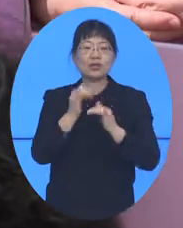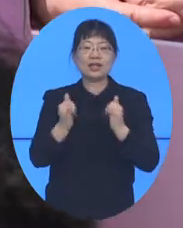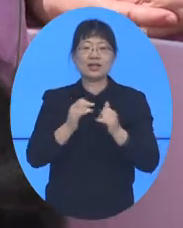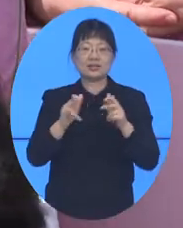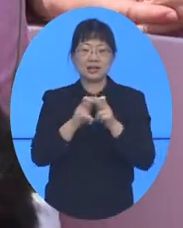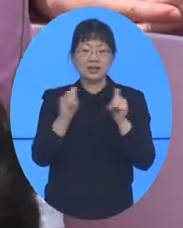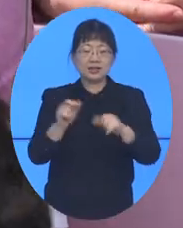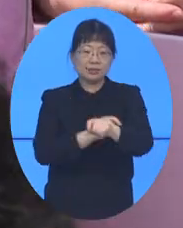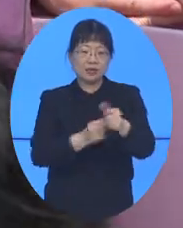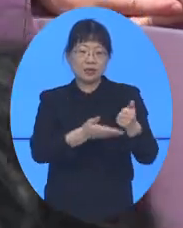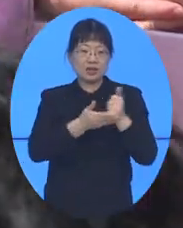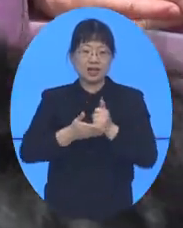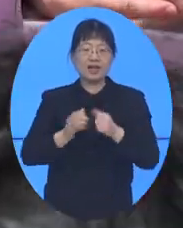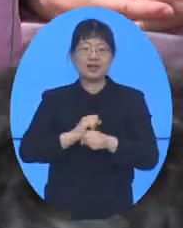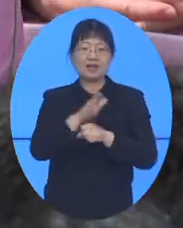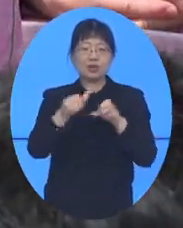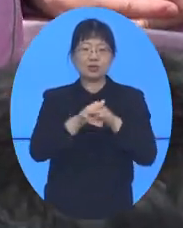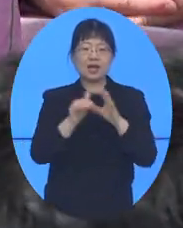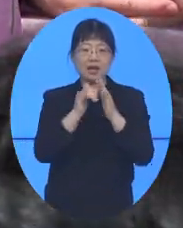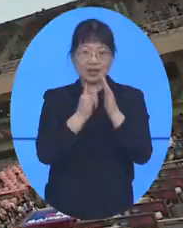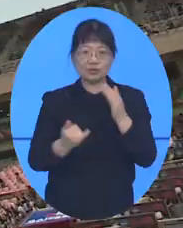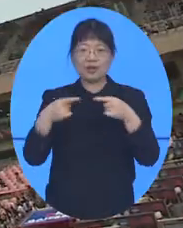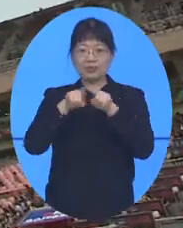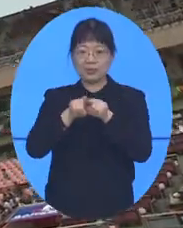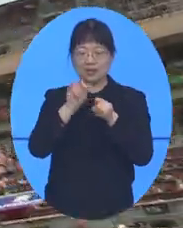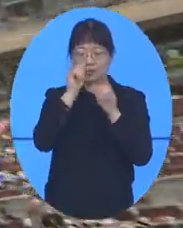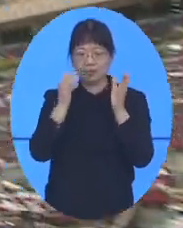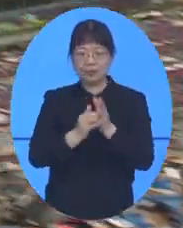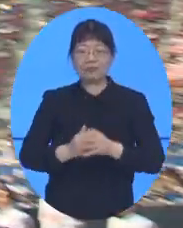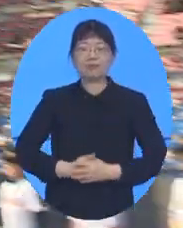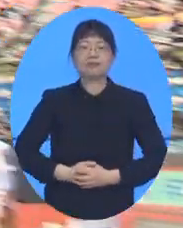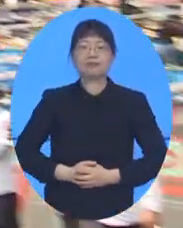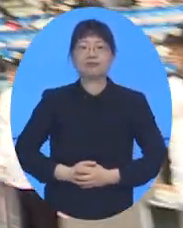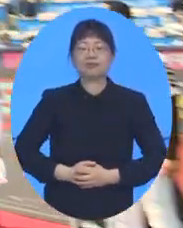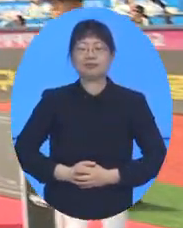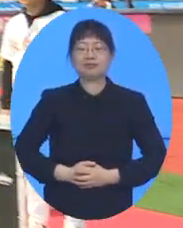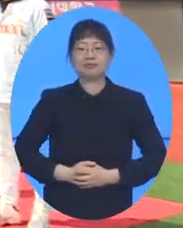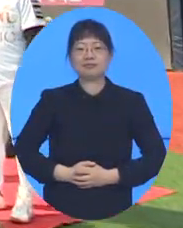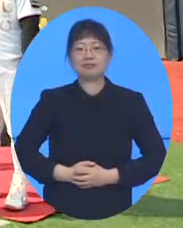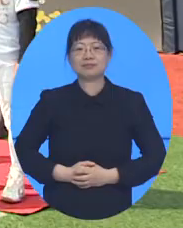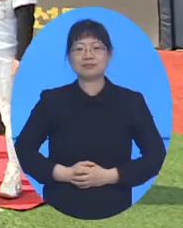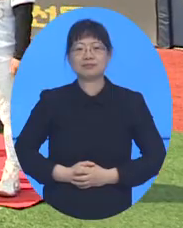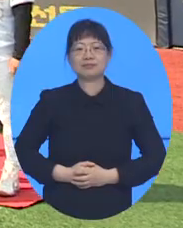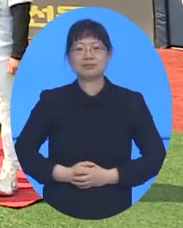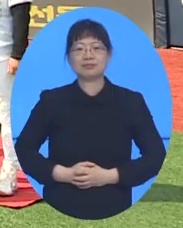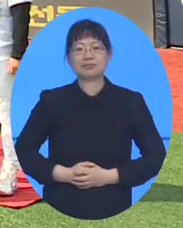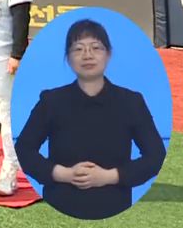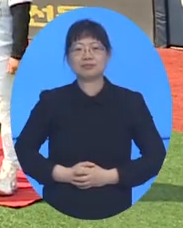그리고 특별 초청된 다문화 가족들도 함께했습니다. 경기CCTV 최창순입니다.